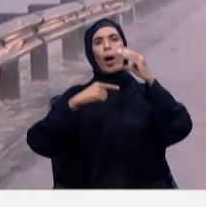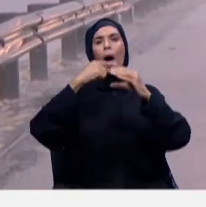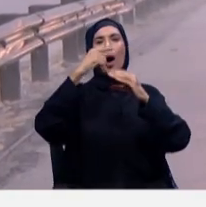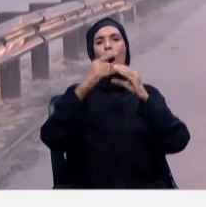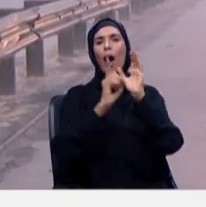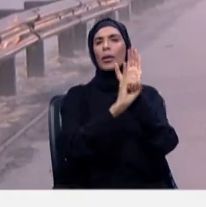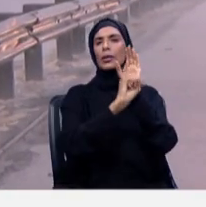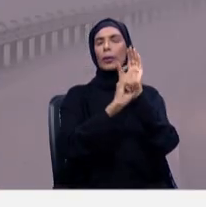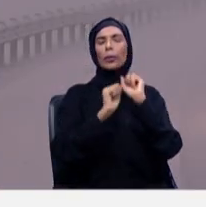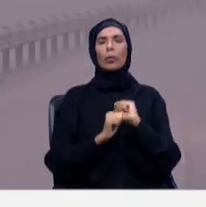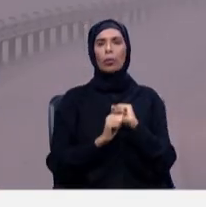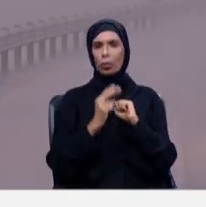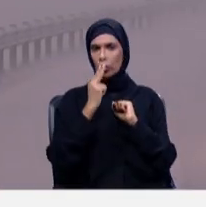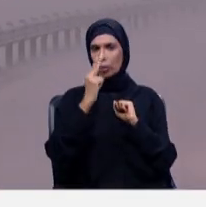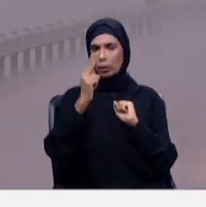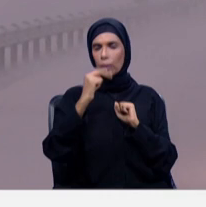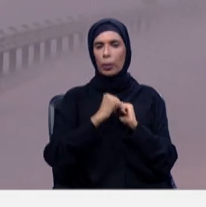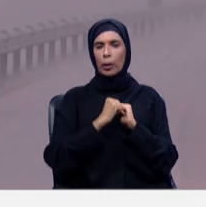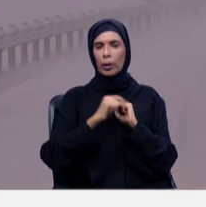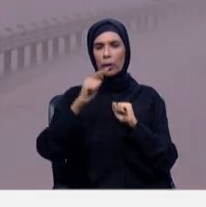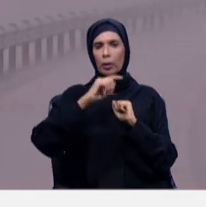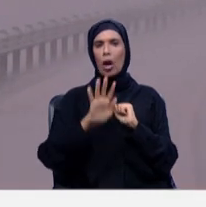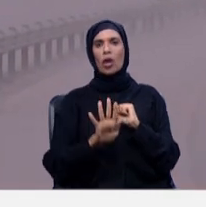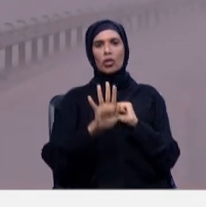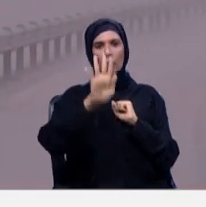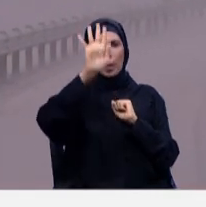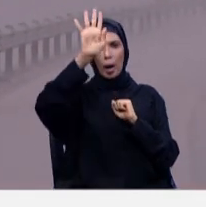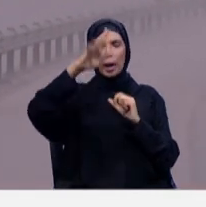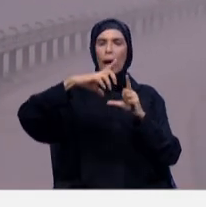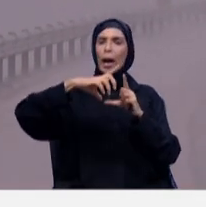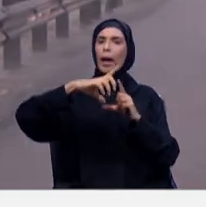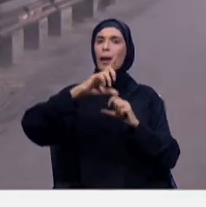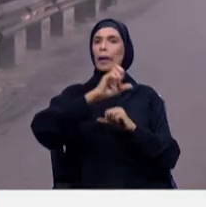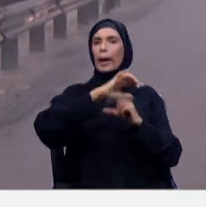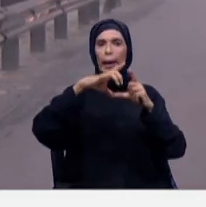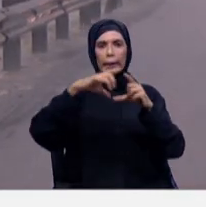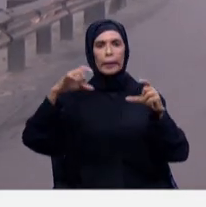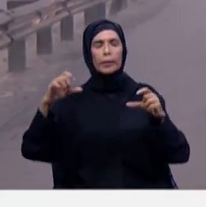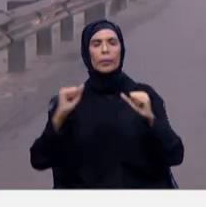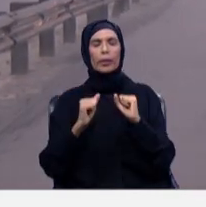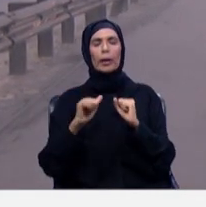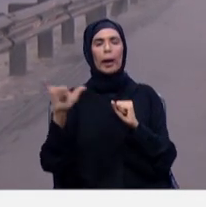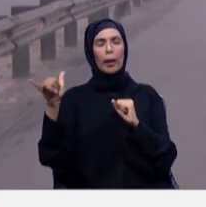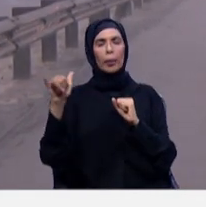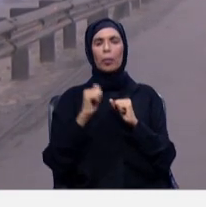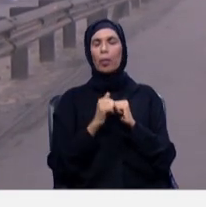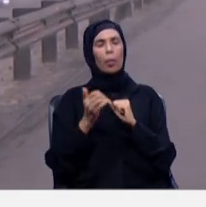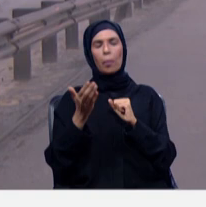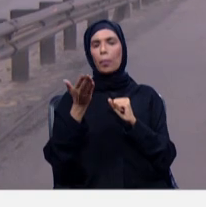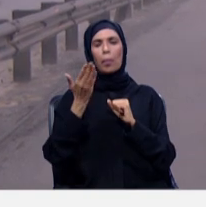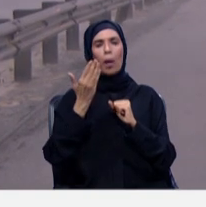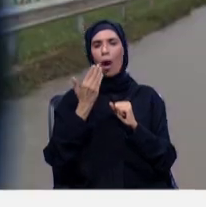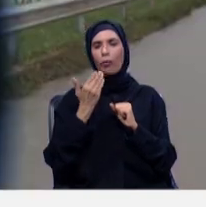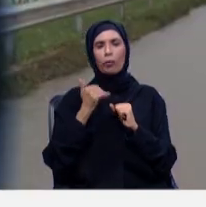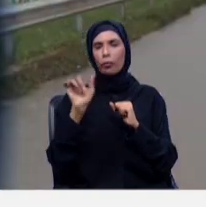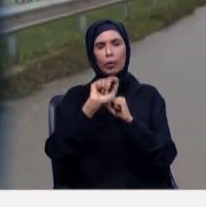الحالي، تواجد بعض الخلايا شمال الخليج العربي تتحرك شرقا، يعني احنا لحد الآن ما في عندنا أي خلايا